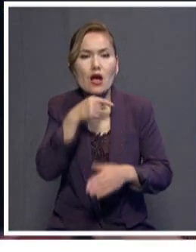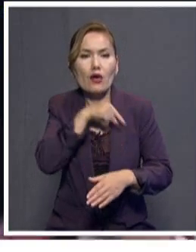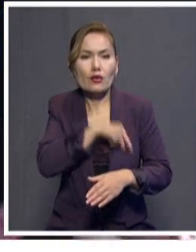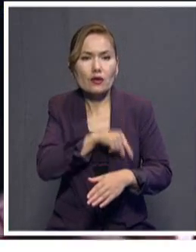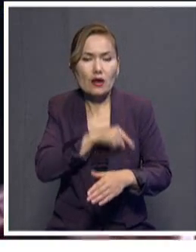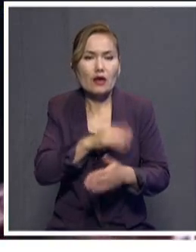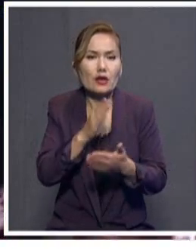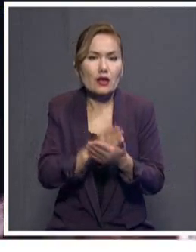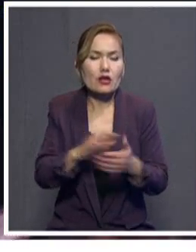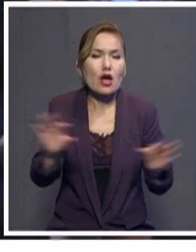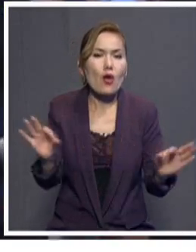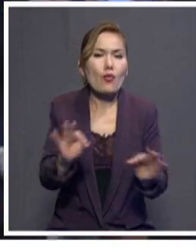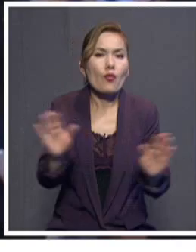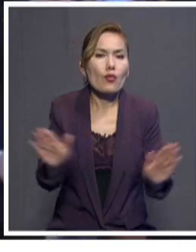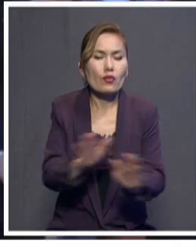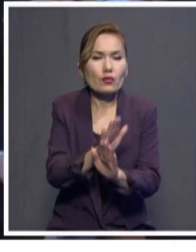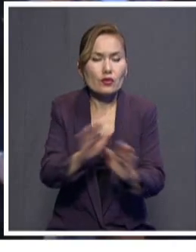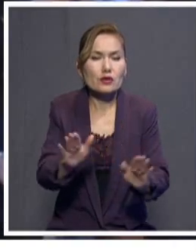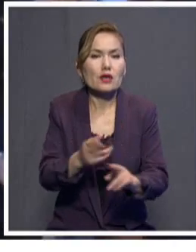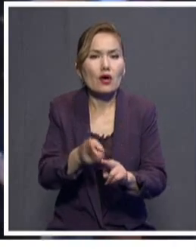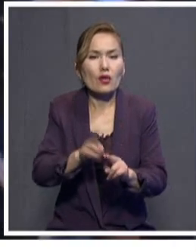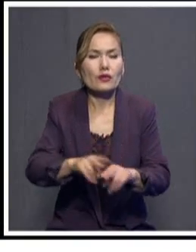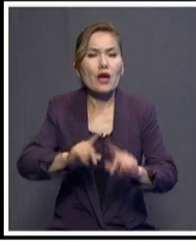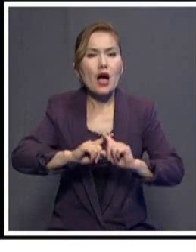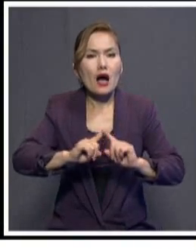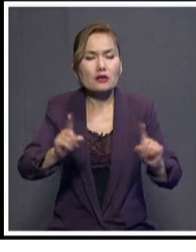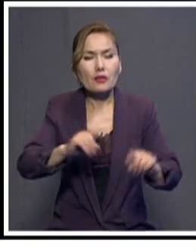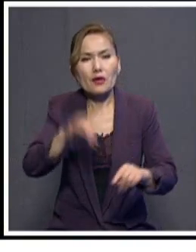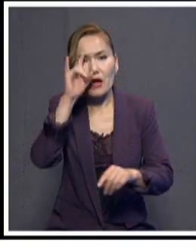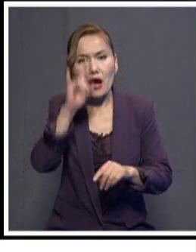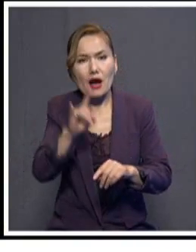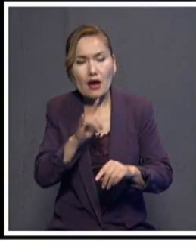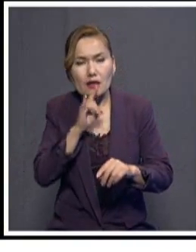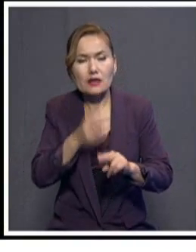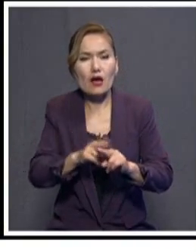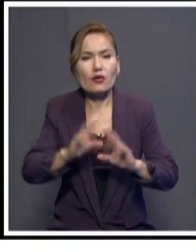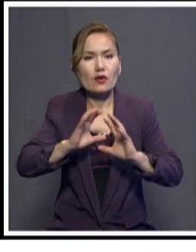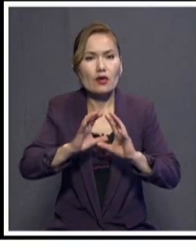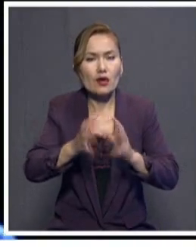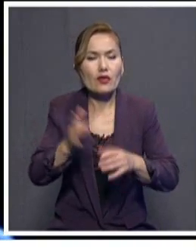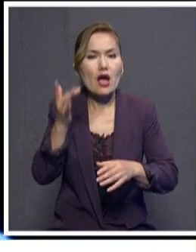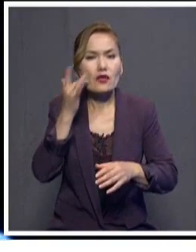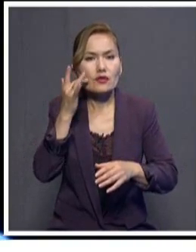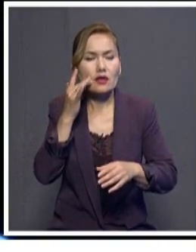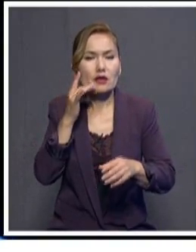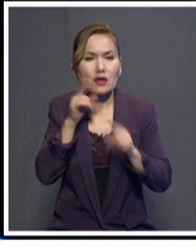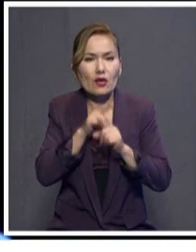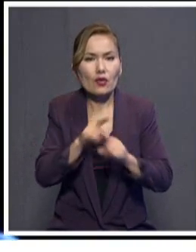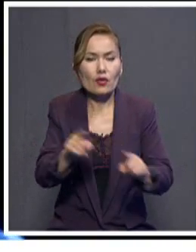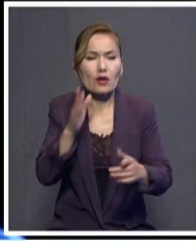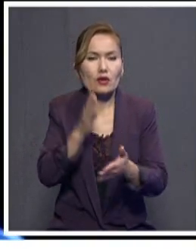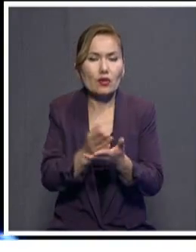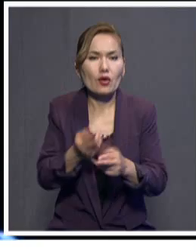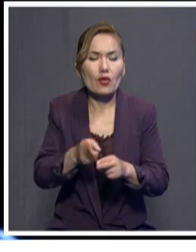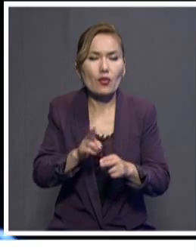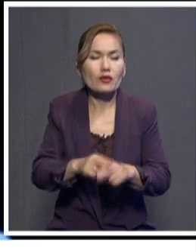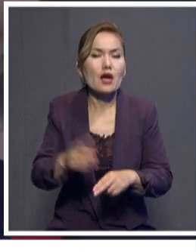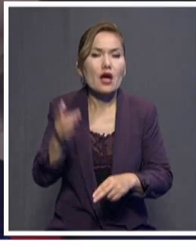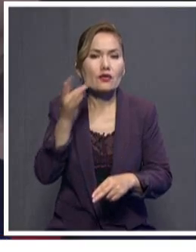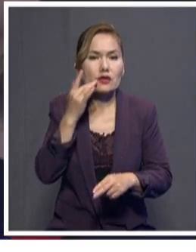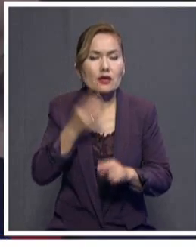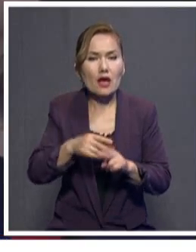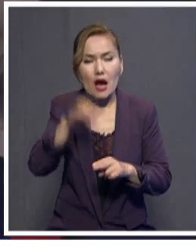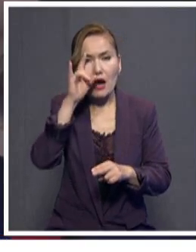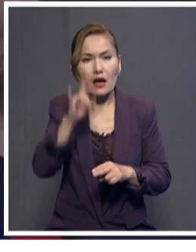музыканың туын көтеріп жүрген Арман Әділханұлының ерен еңбегін бағалаған халық оны 100 жаңа есім жобасына қосты. Енді ол осы атаққа лайық болу,